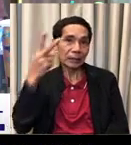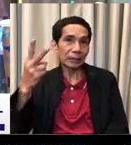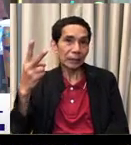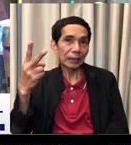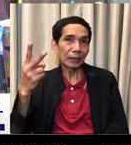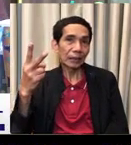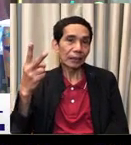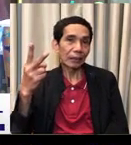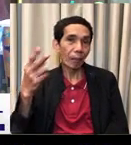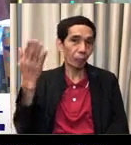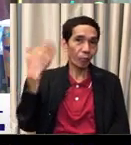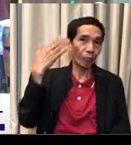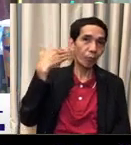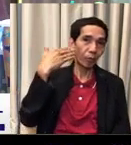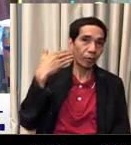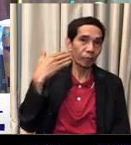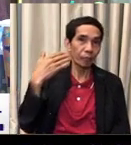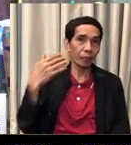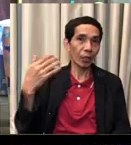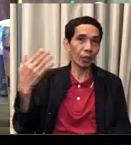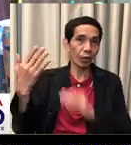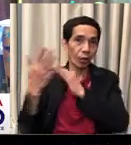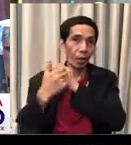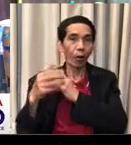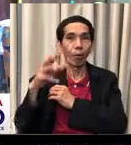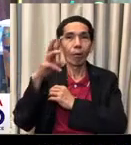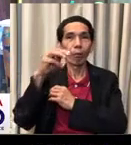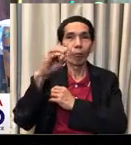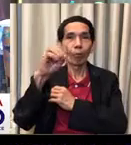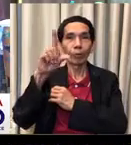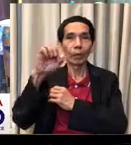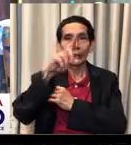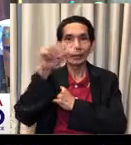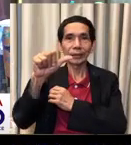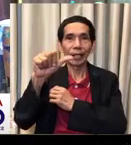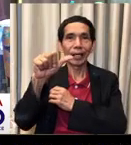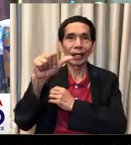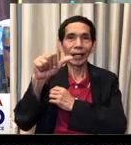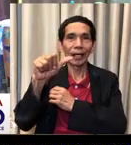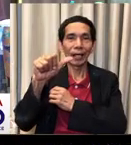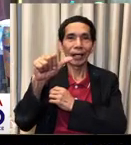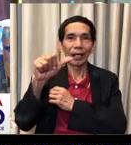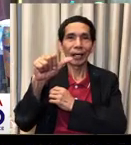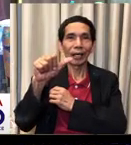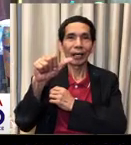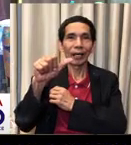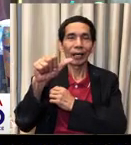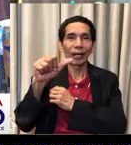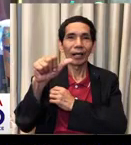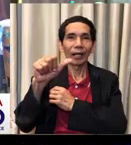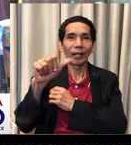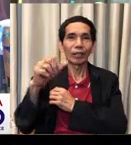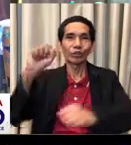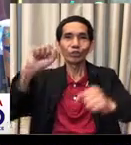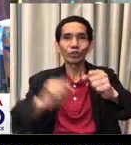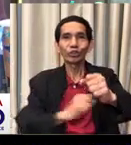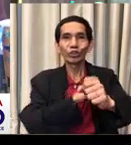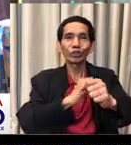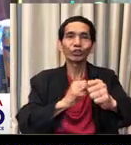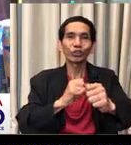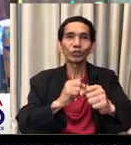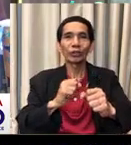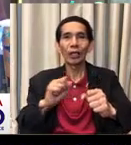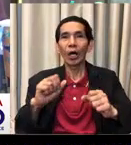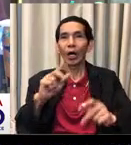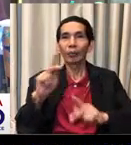no. Dati, Diyos ko, ang tawag sa atin, Mona Lisa. Hospatay. At least, that is a sentiment